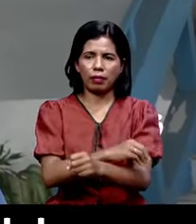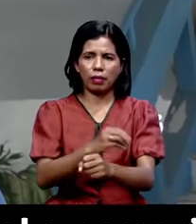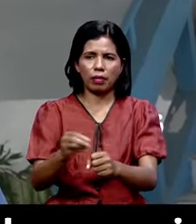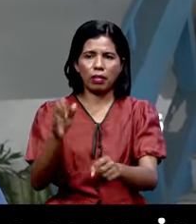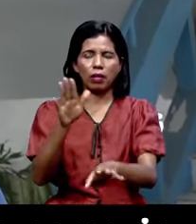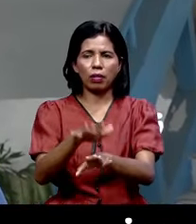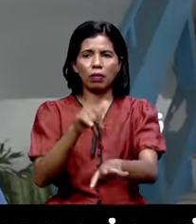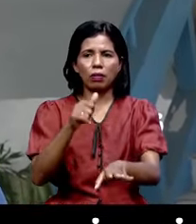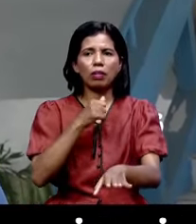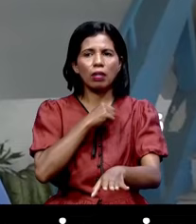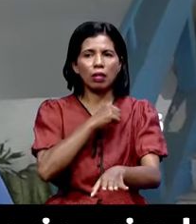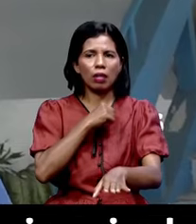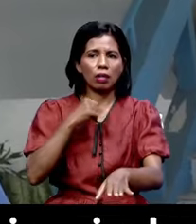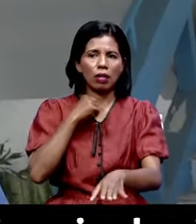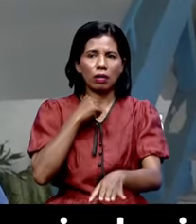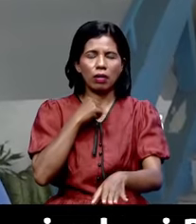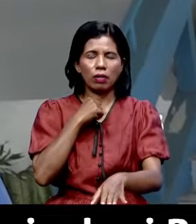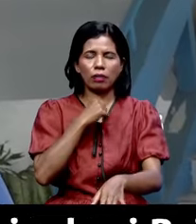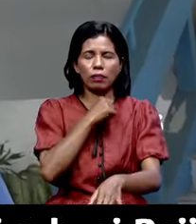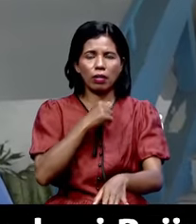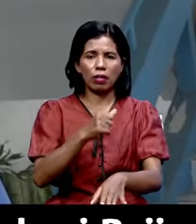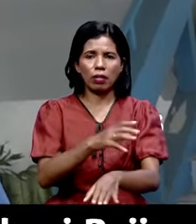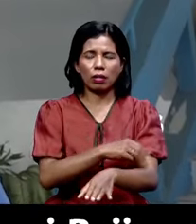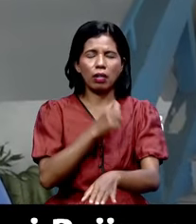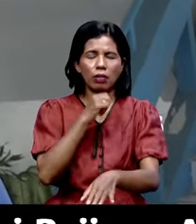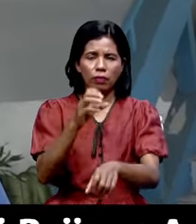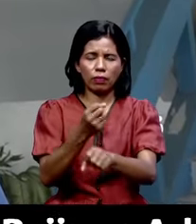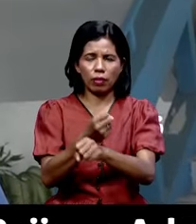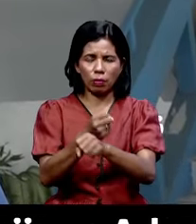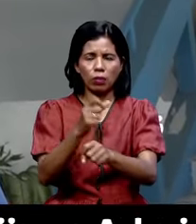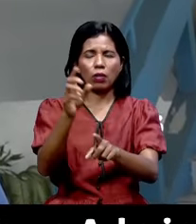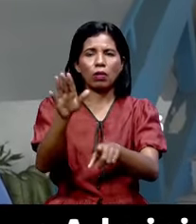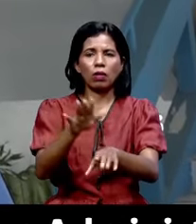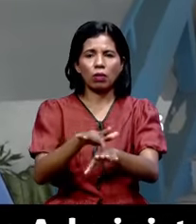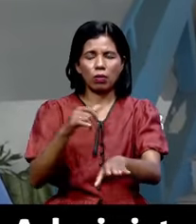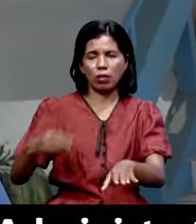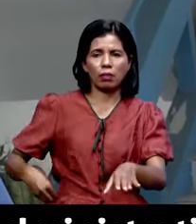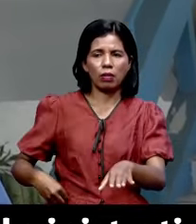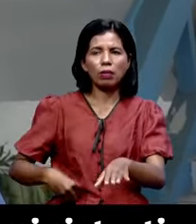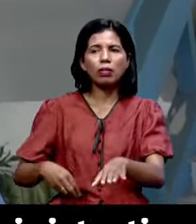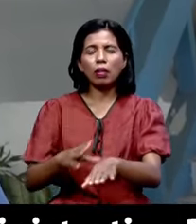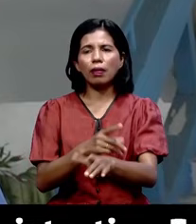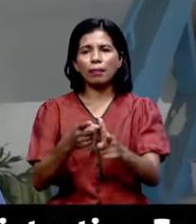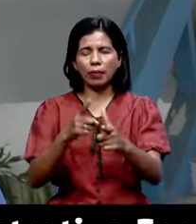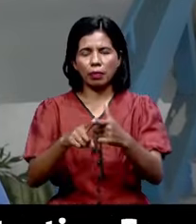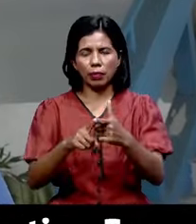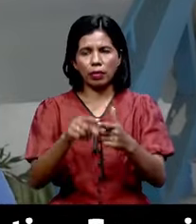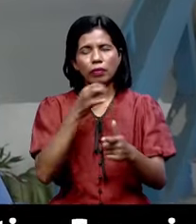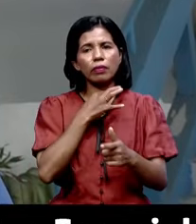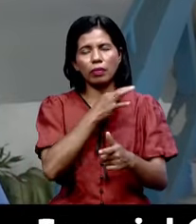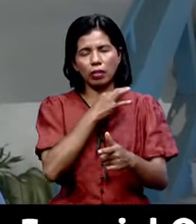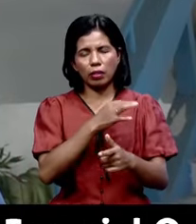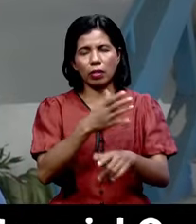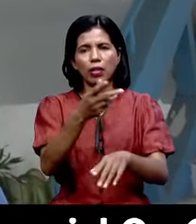kona amunia kanota fatu mos kona amunia kanota depois iha balumos hetan kane